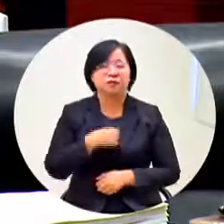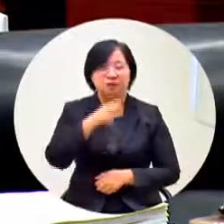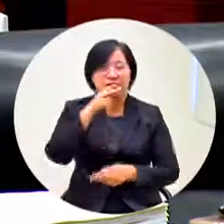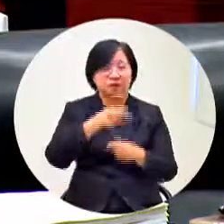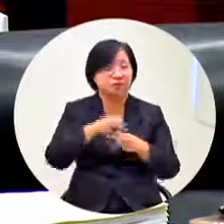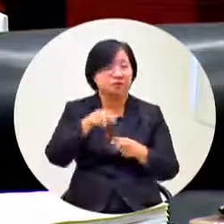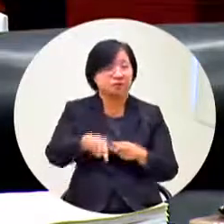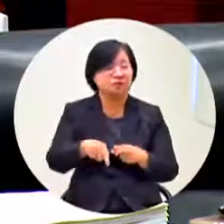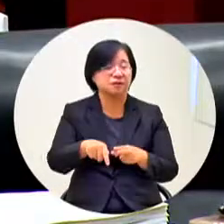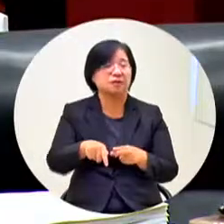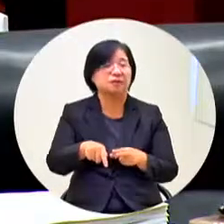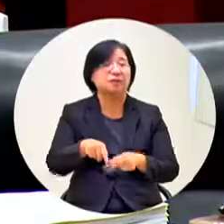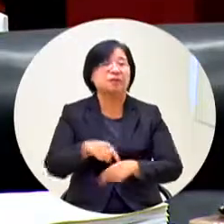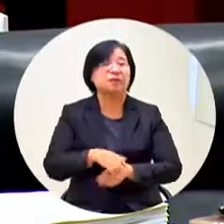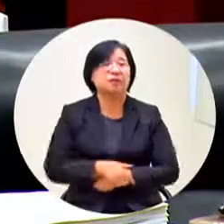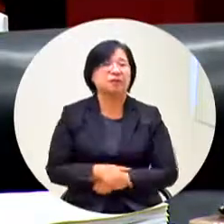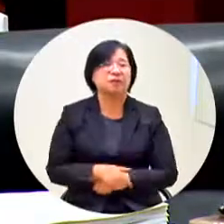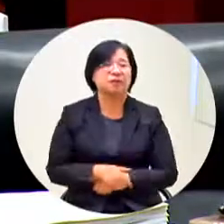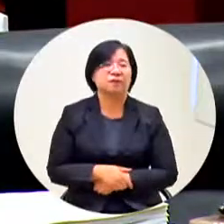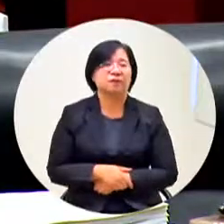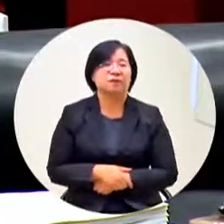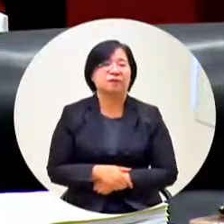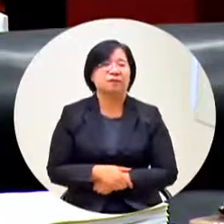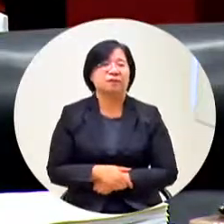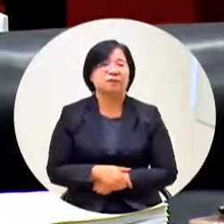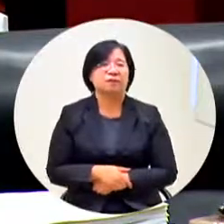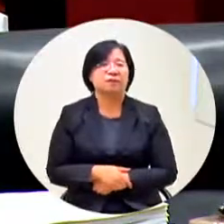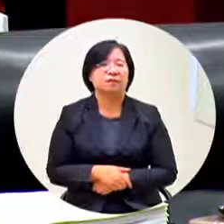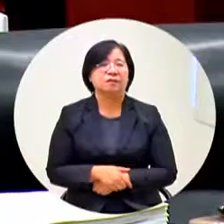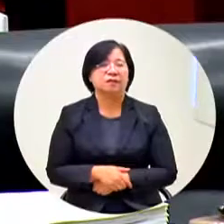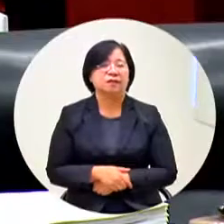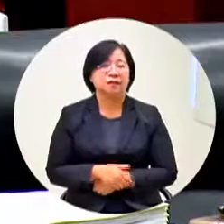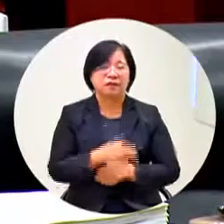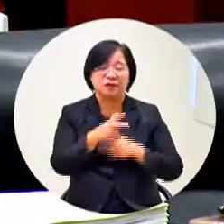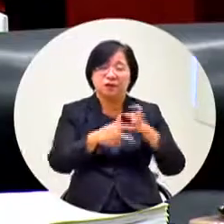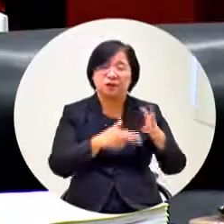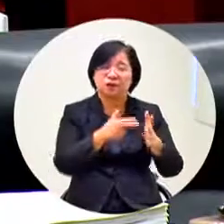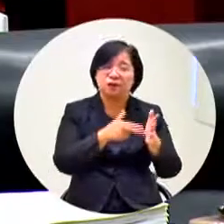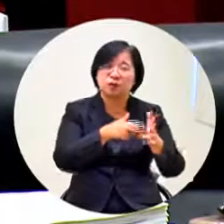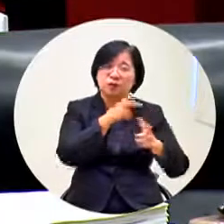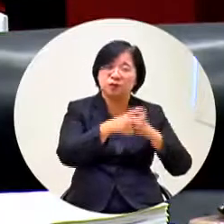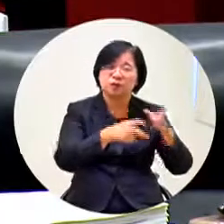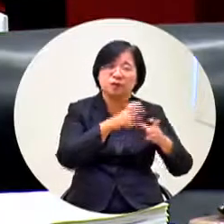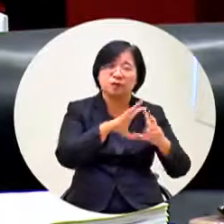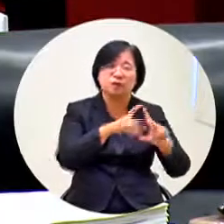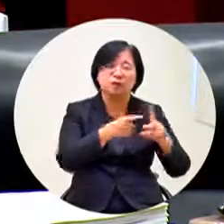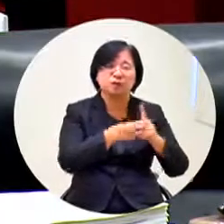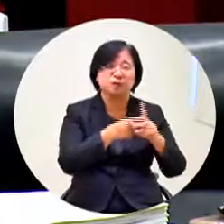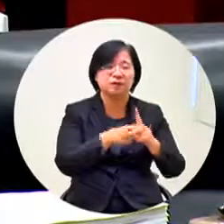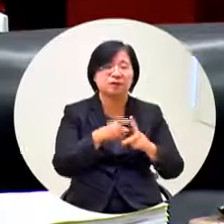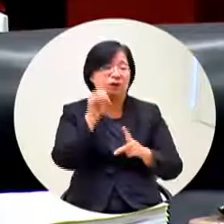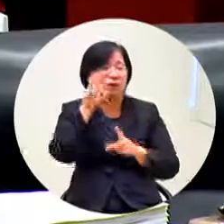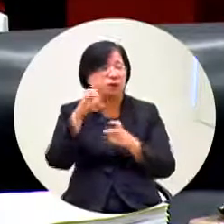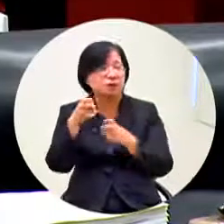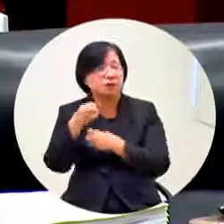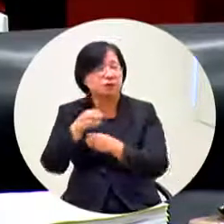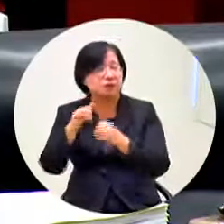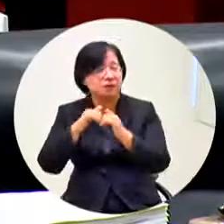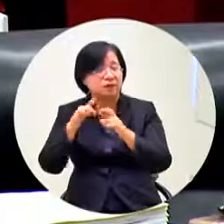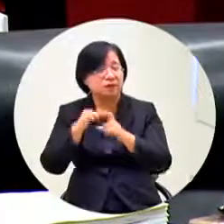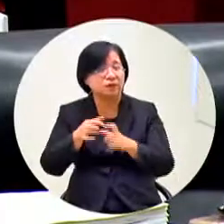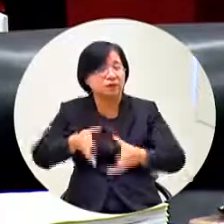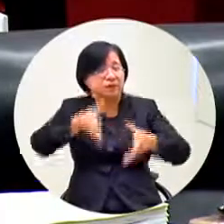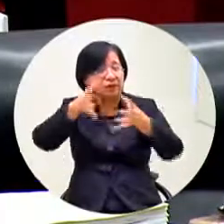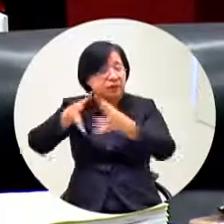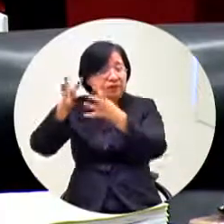从就是从我们这边油厂国小一直到我们的那个隆昌社区这边来，这边因为这边很多大楼，